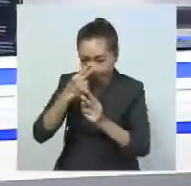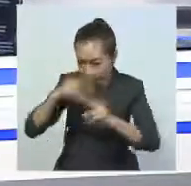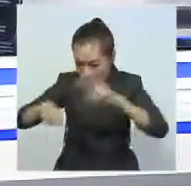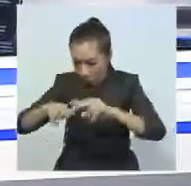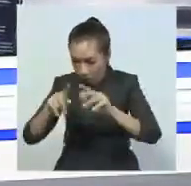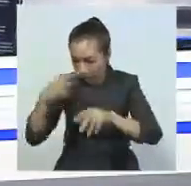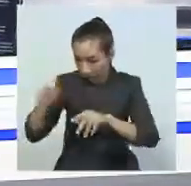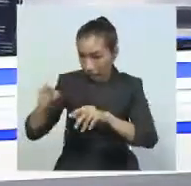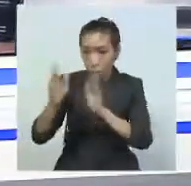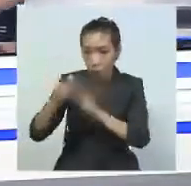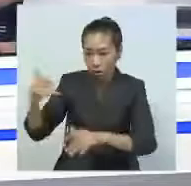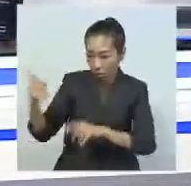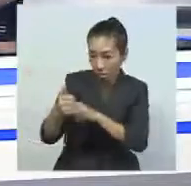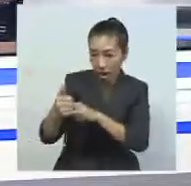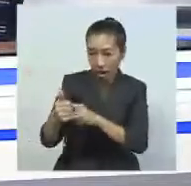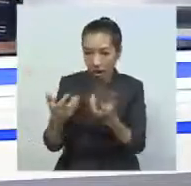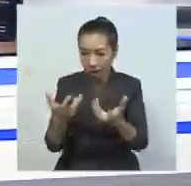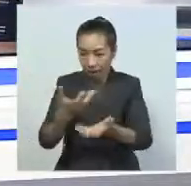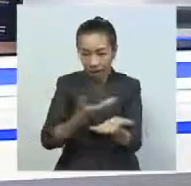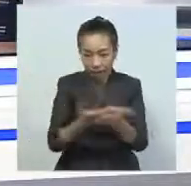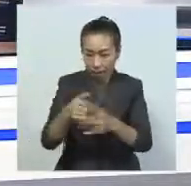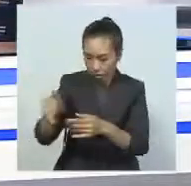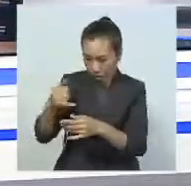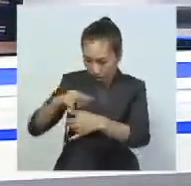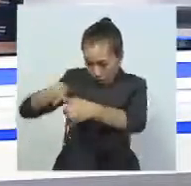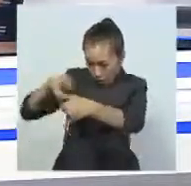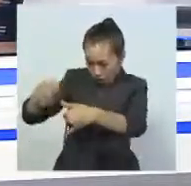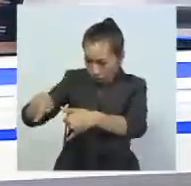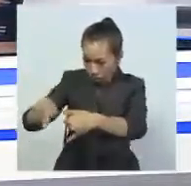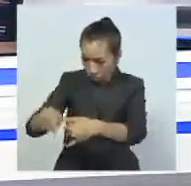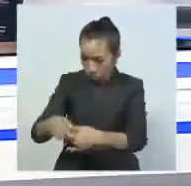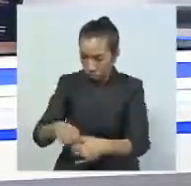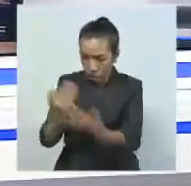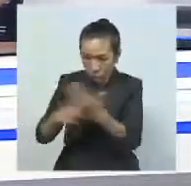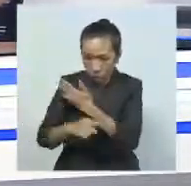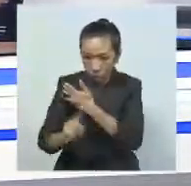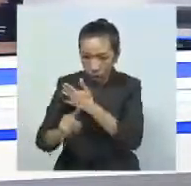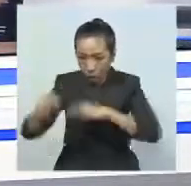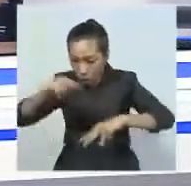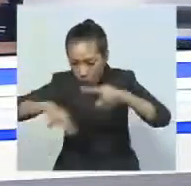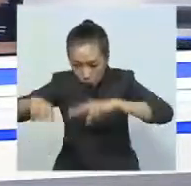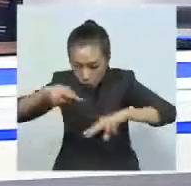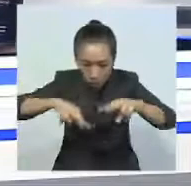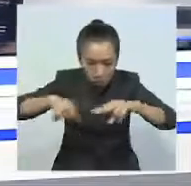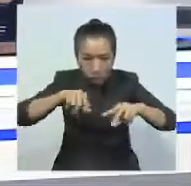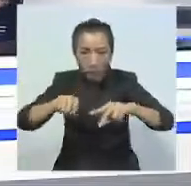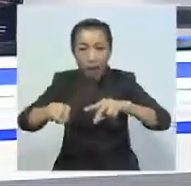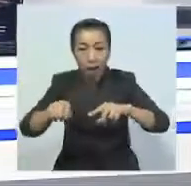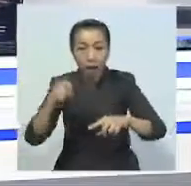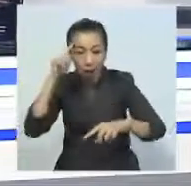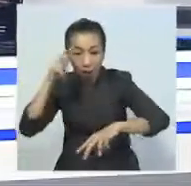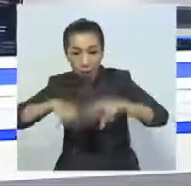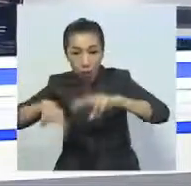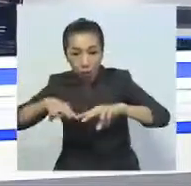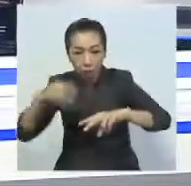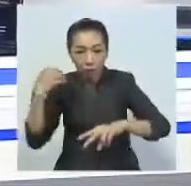ตัวคนที่มารับซื ้ อไม่มีแล้วไม่ได้ซ่อนอะไรไว้ไม่ได้ซ่อนที่ถ่วงน้ำหนักอะไรไว้เลยไปมาตรวจไปมาในขณะที่ตรว